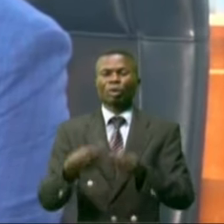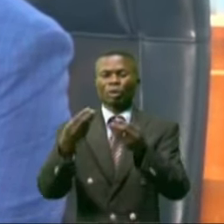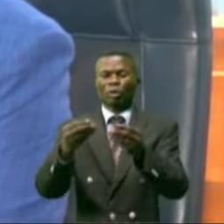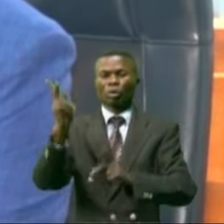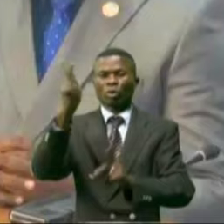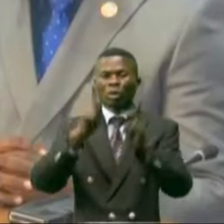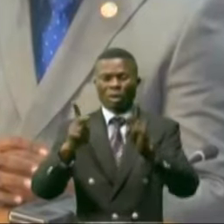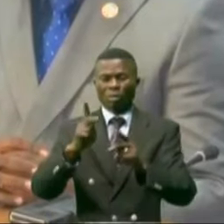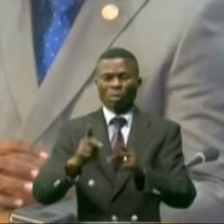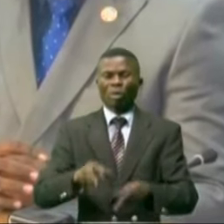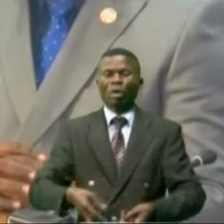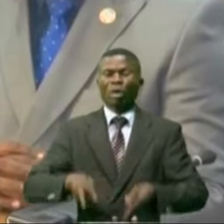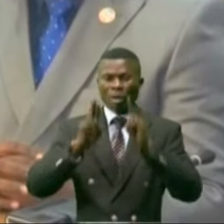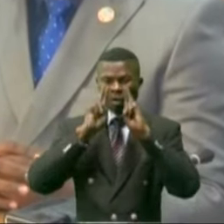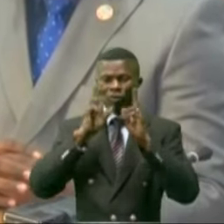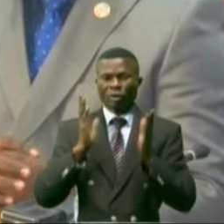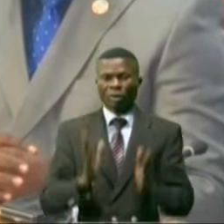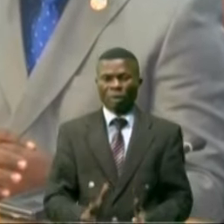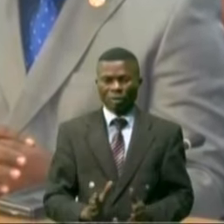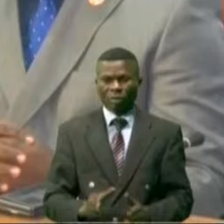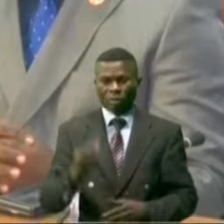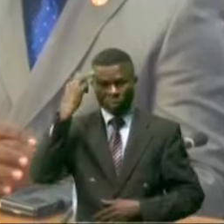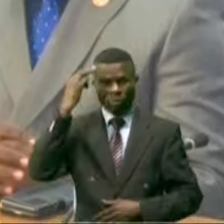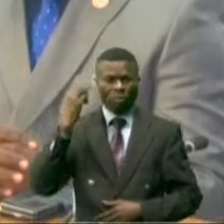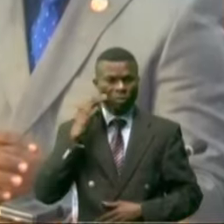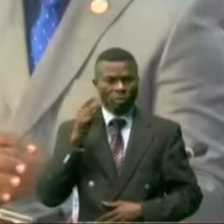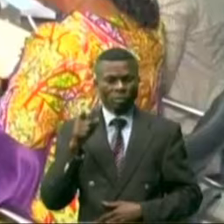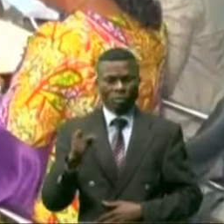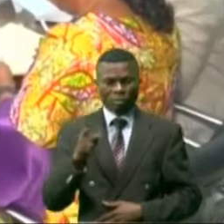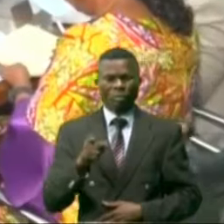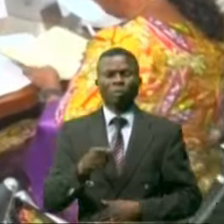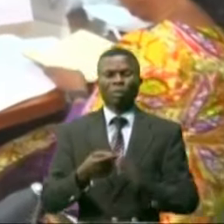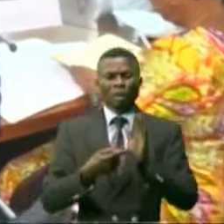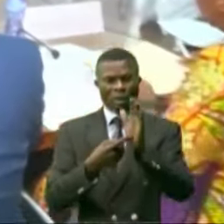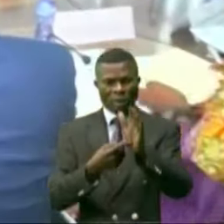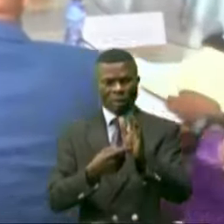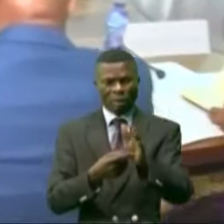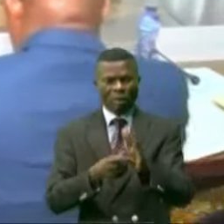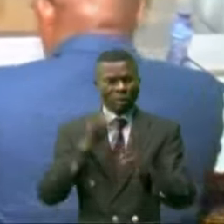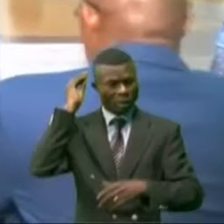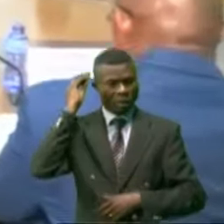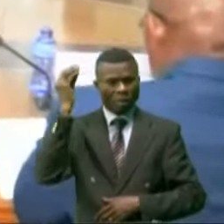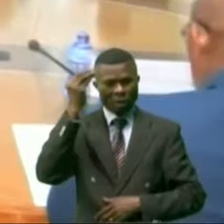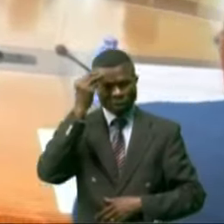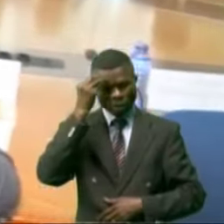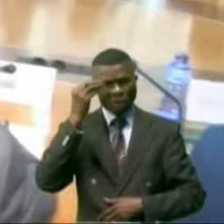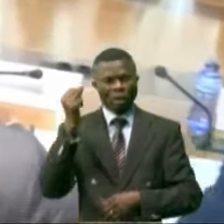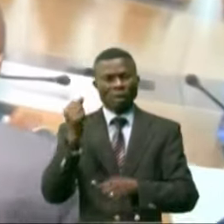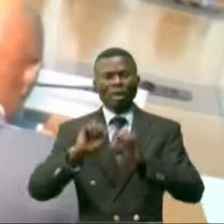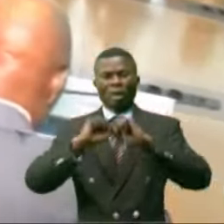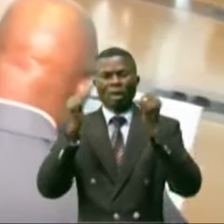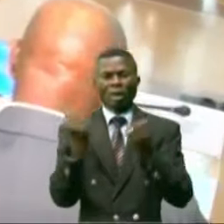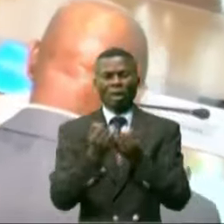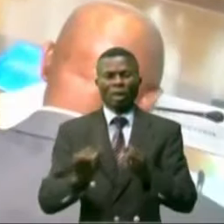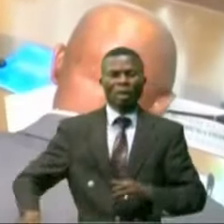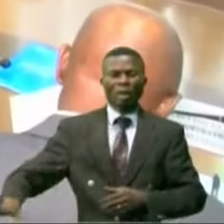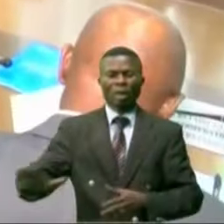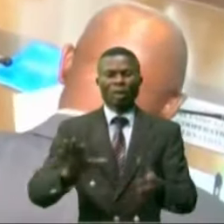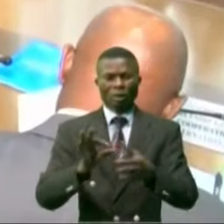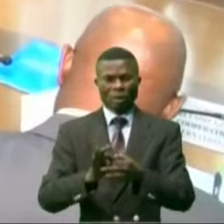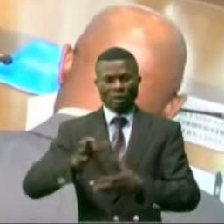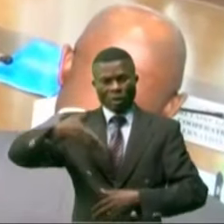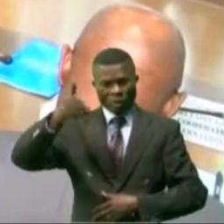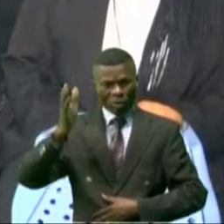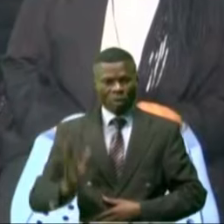populations vulnérables. La ministre Bestine Kazadi a exprimé sa reconnaissance aux agences des Nations Unies et les